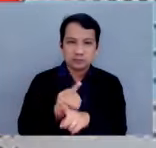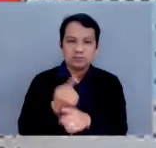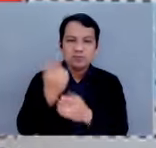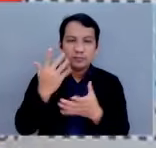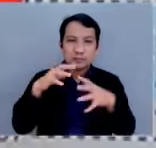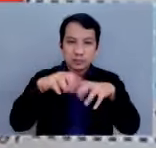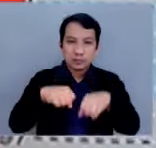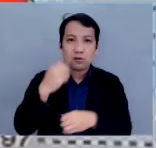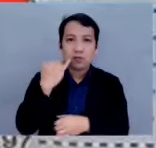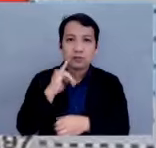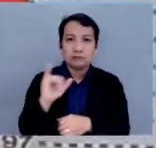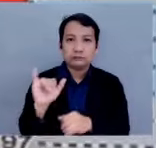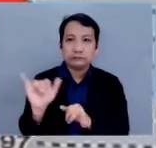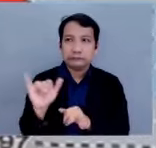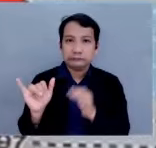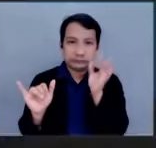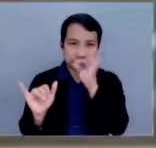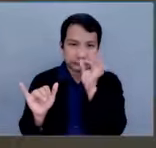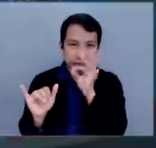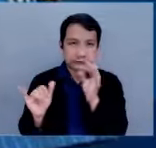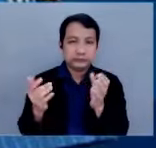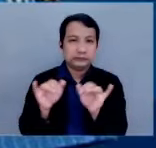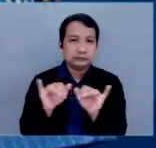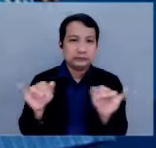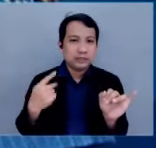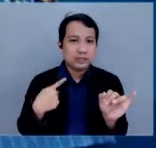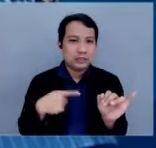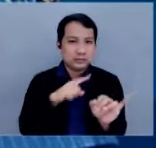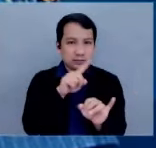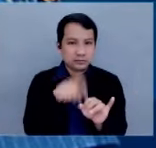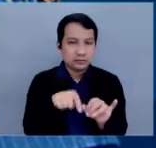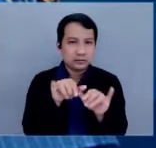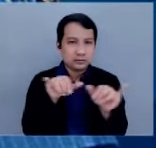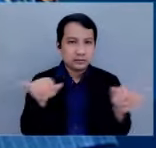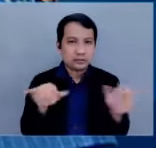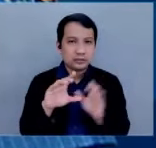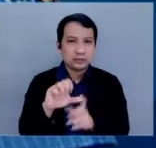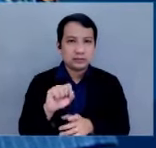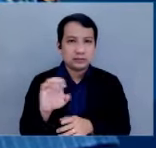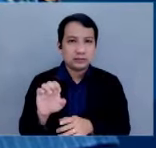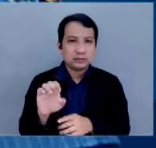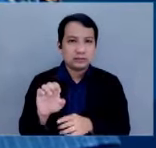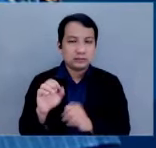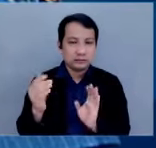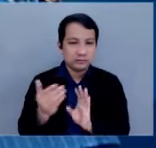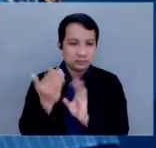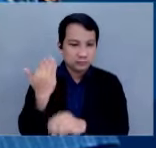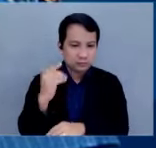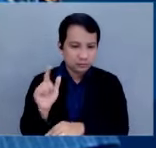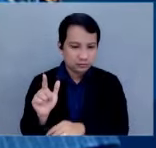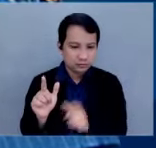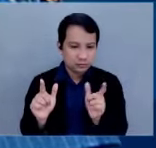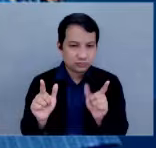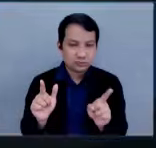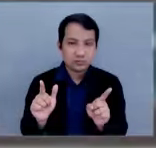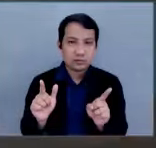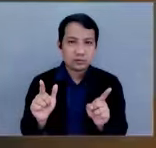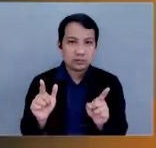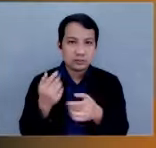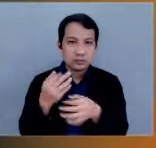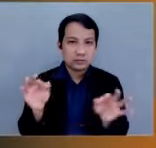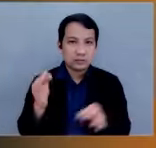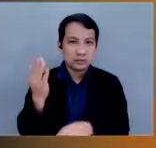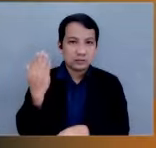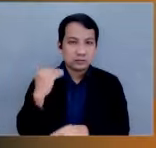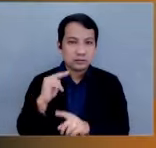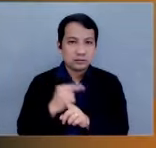din sa illegal na droga. Meron ho siyang kaparehas na kaso na kinaharap noong 2021 at kalalaya niya lang din noong